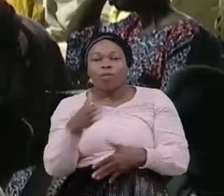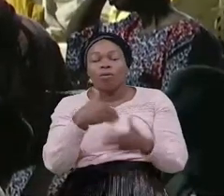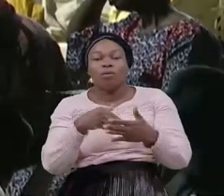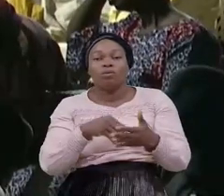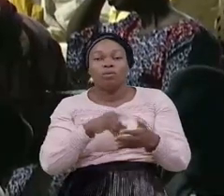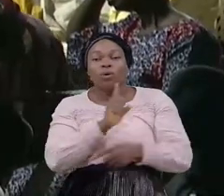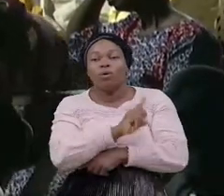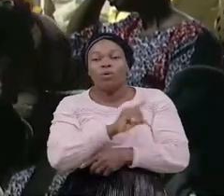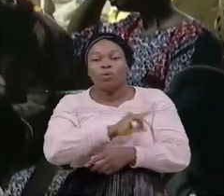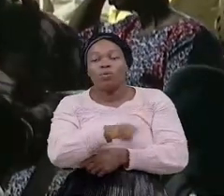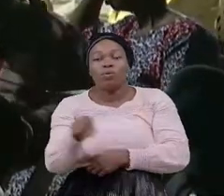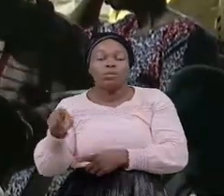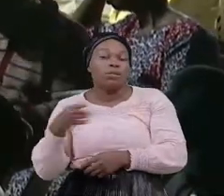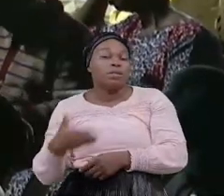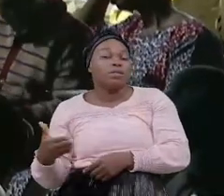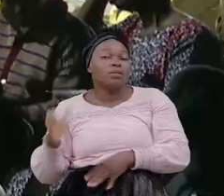toutes ces choses sur la terre